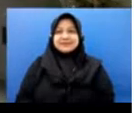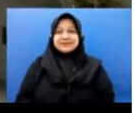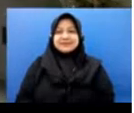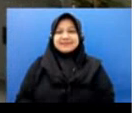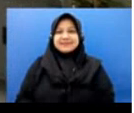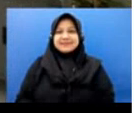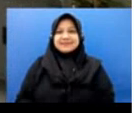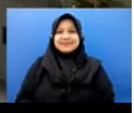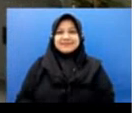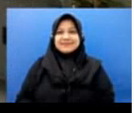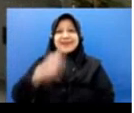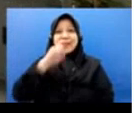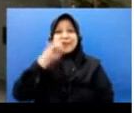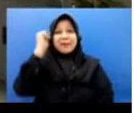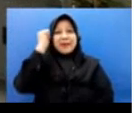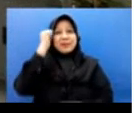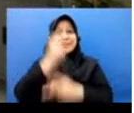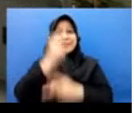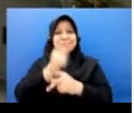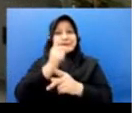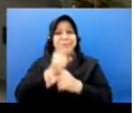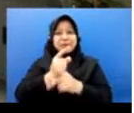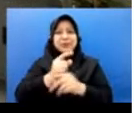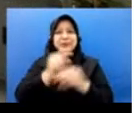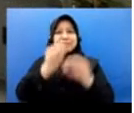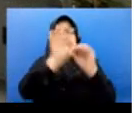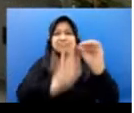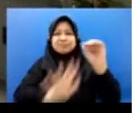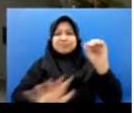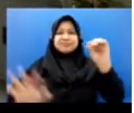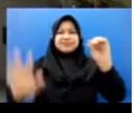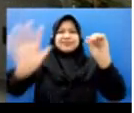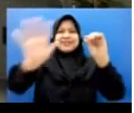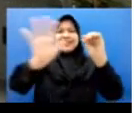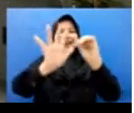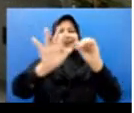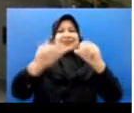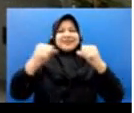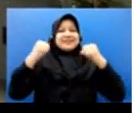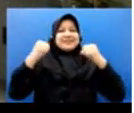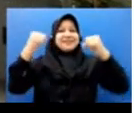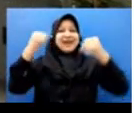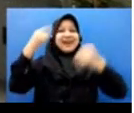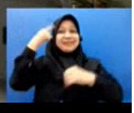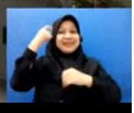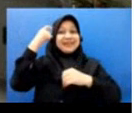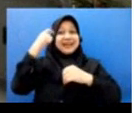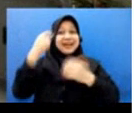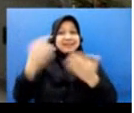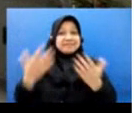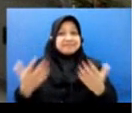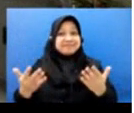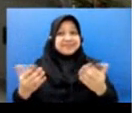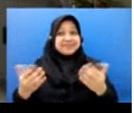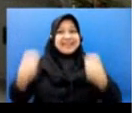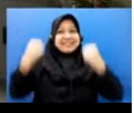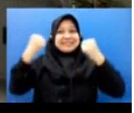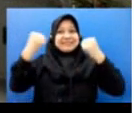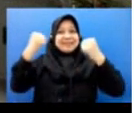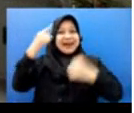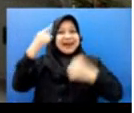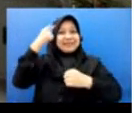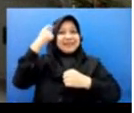Dari seluruh Nusantara yang sangat semangat untuk belajar, gimana Bapak Ibu masih semangat belajar di siang hari ini? Kami